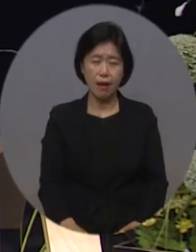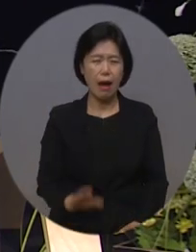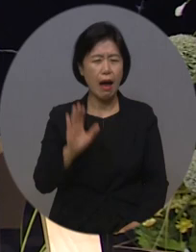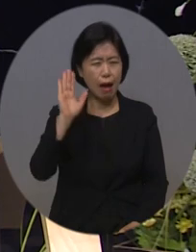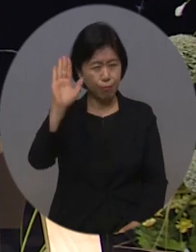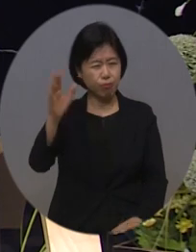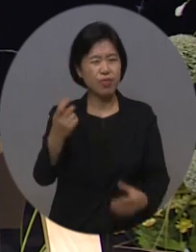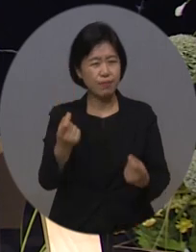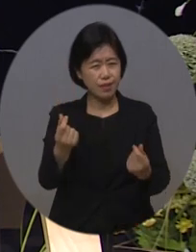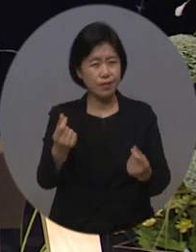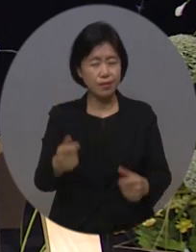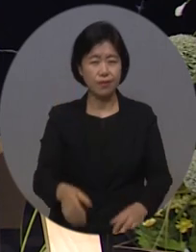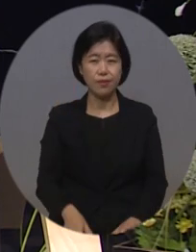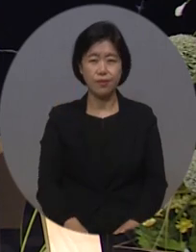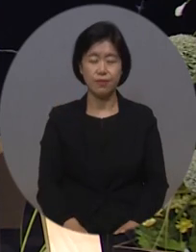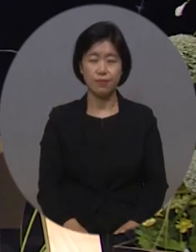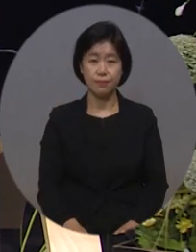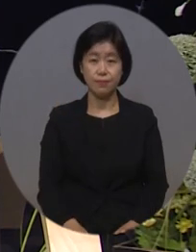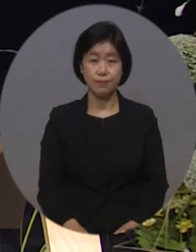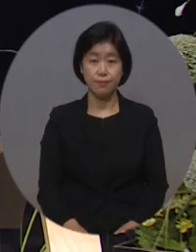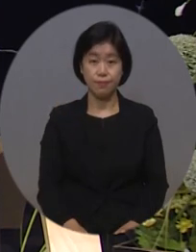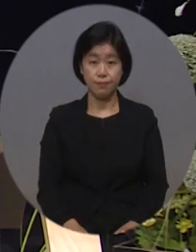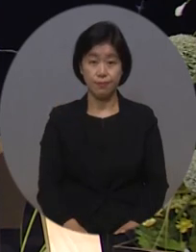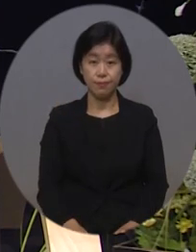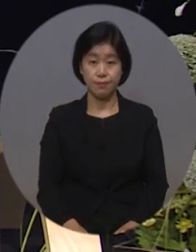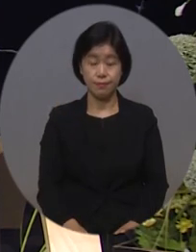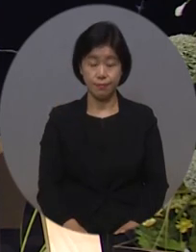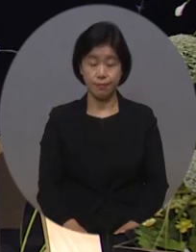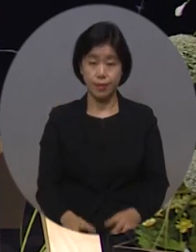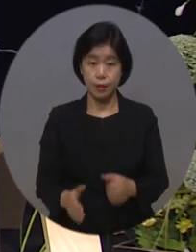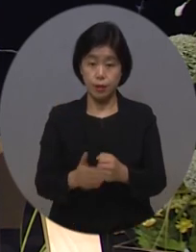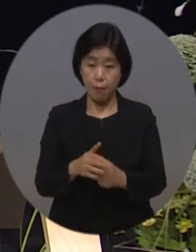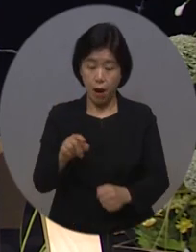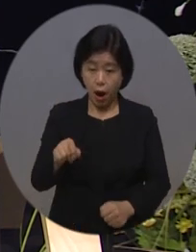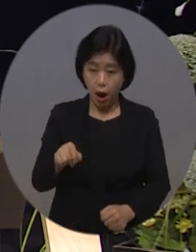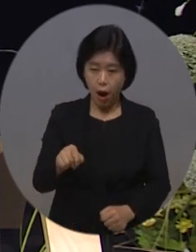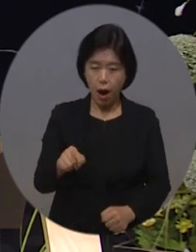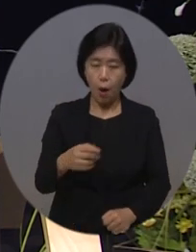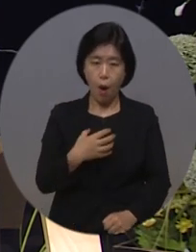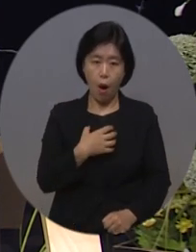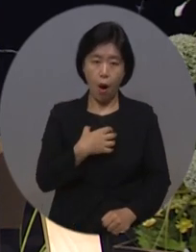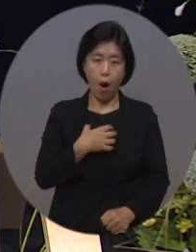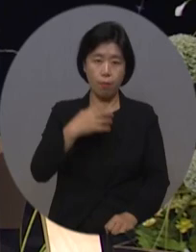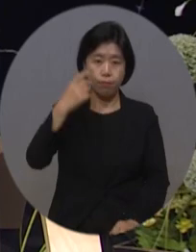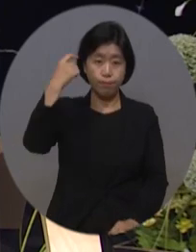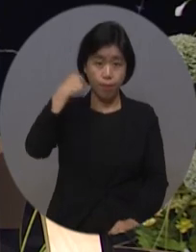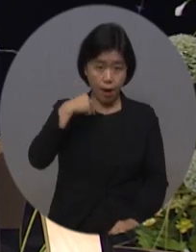것입니다. 이에 위기를 느낀 인간은 대응해야만 했습니다.